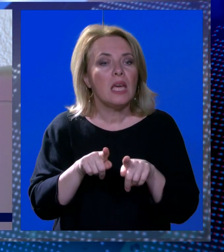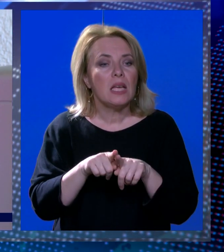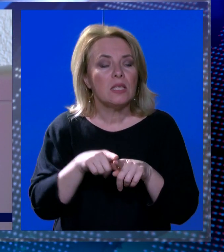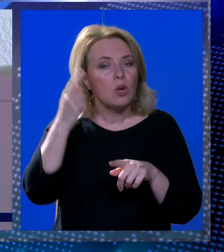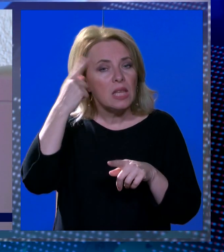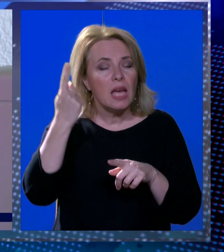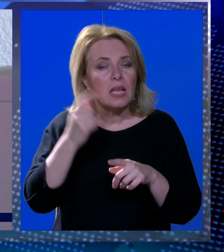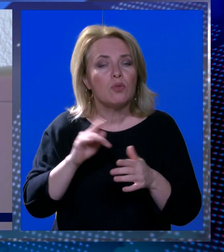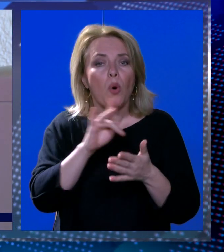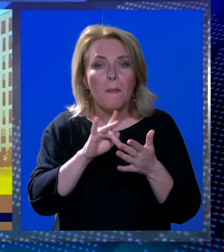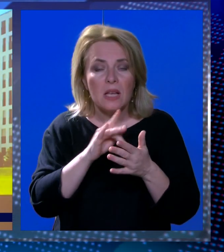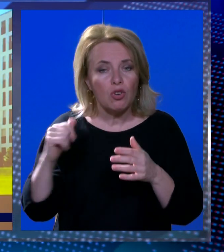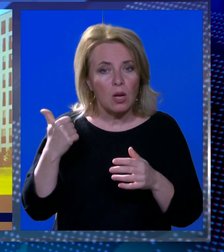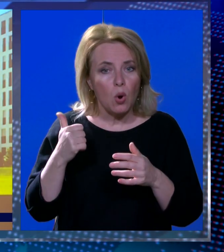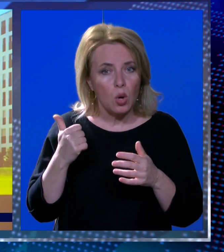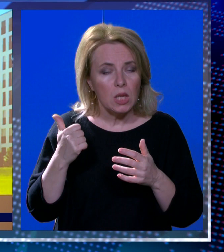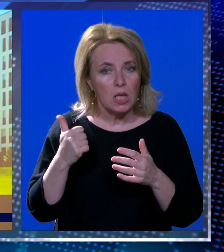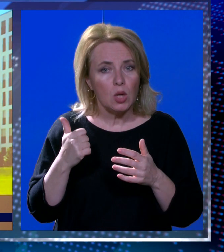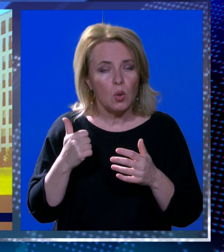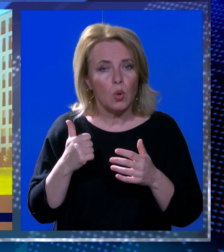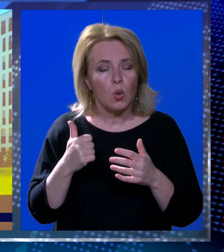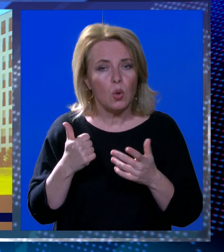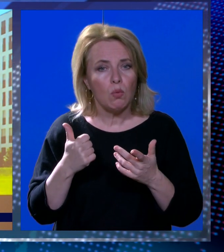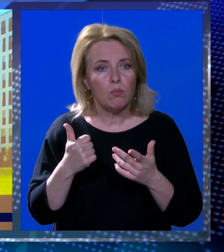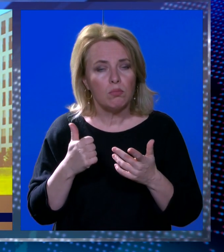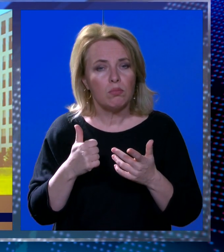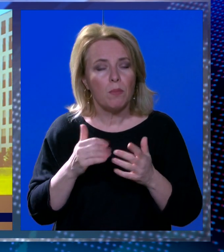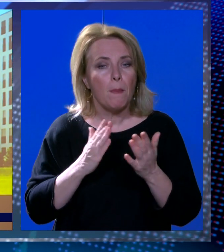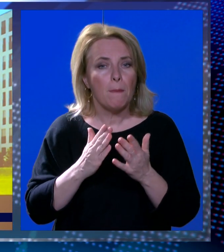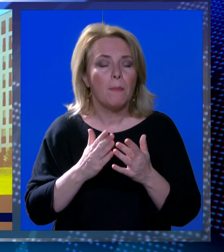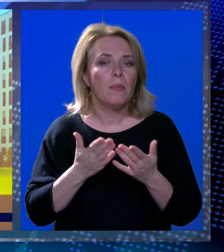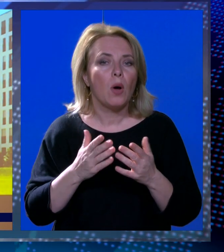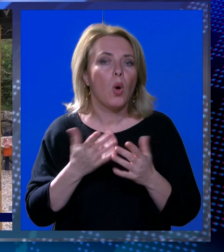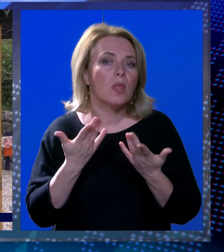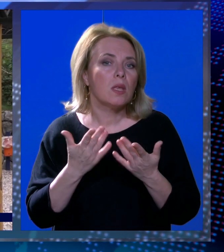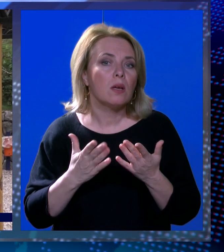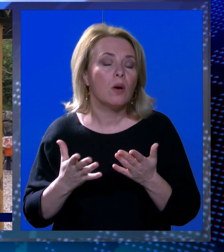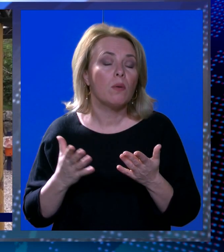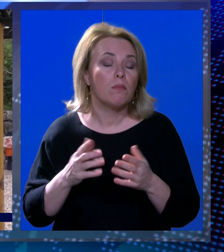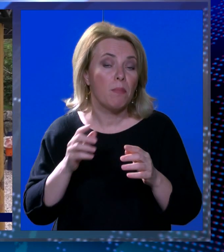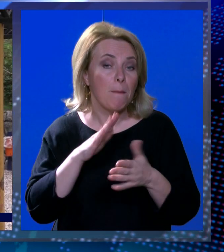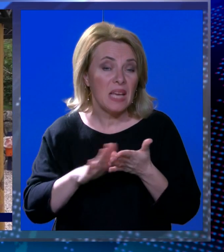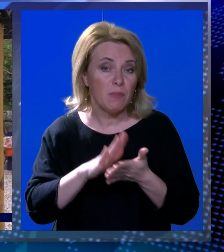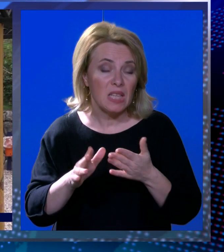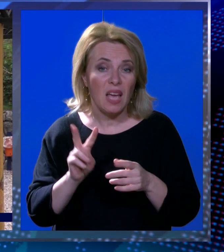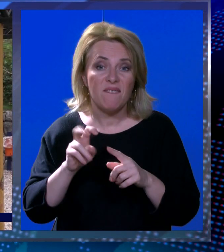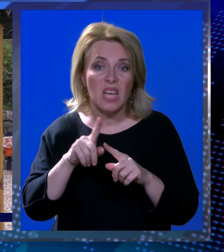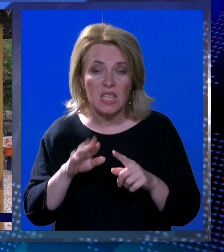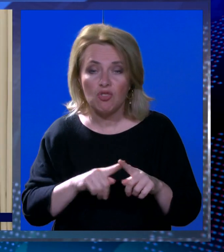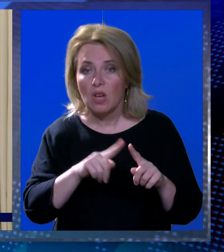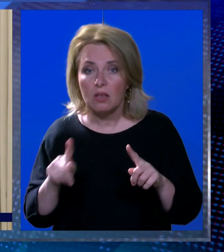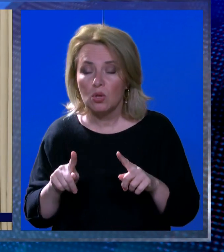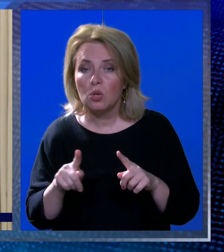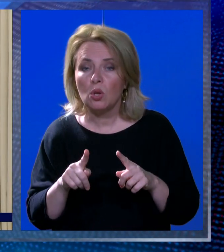godinu na županijskoj slici SDP-a. Od potenciranja vlastite stambene politike za mlade i mlade obitelji preko uvođenja besplatnih vrtića za svu